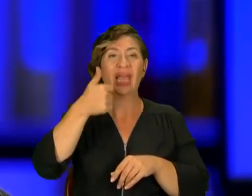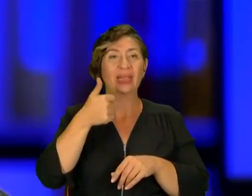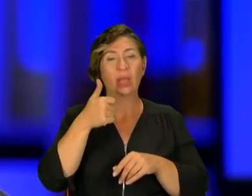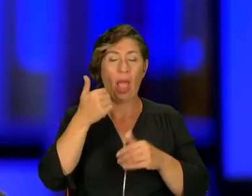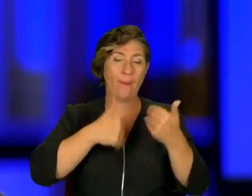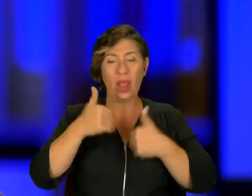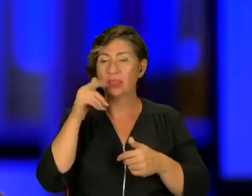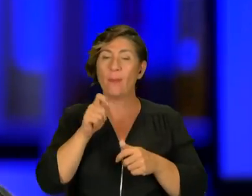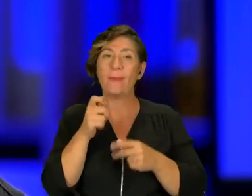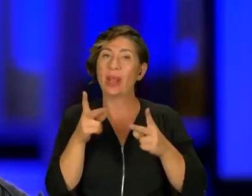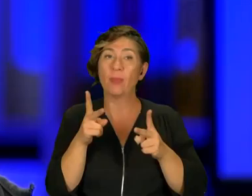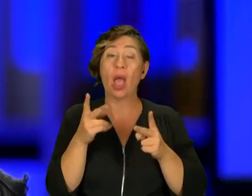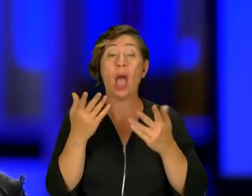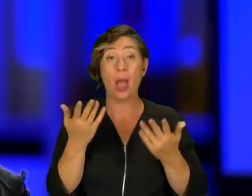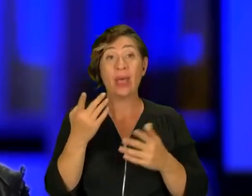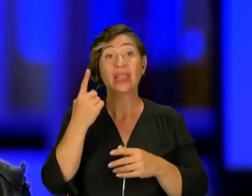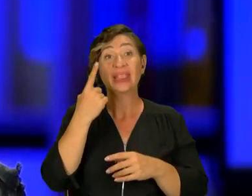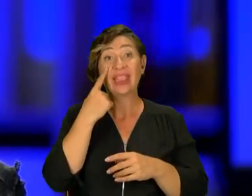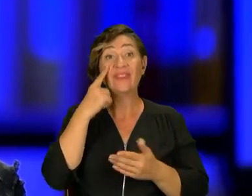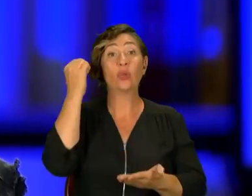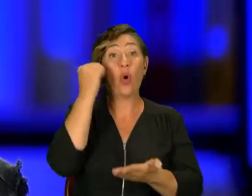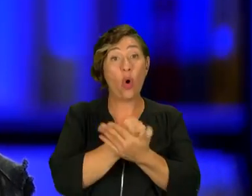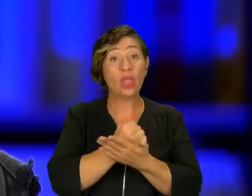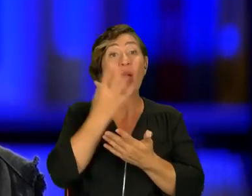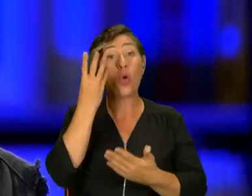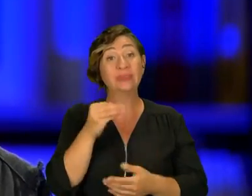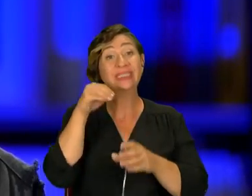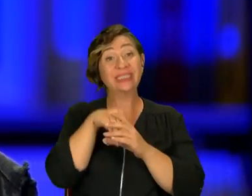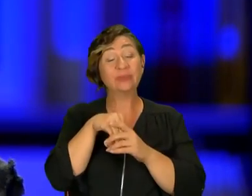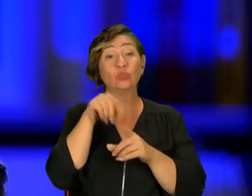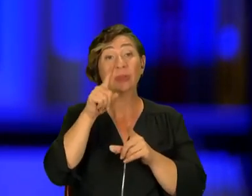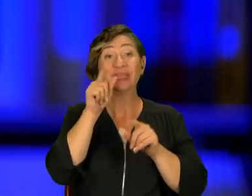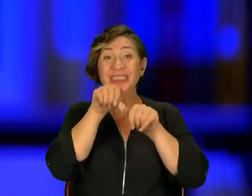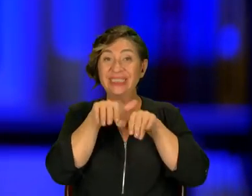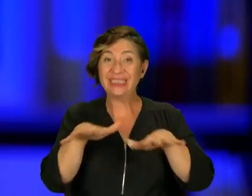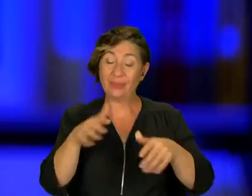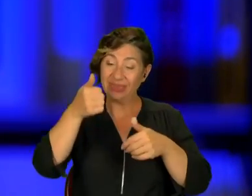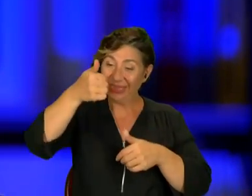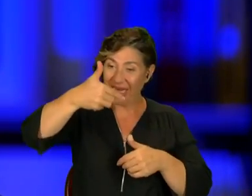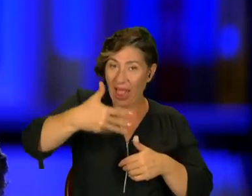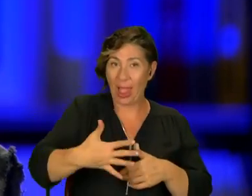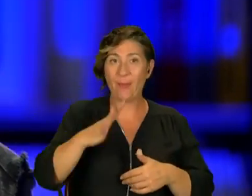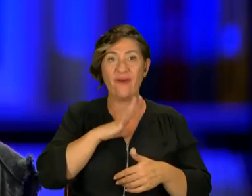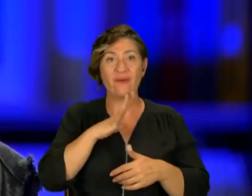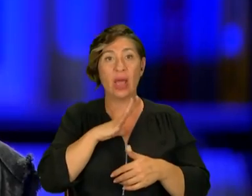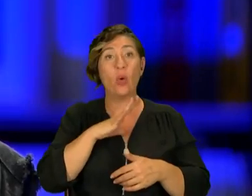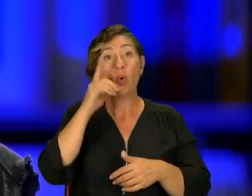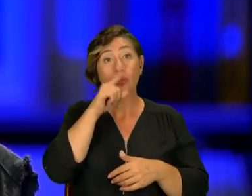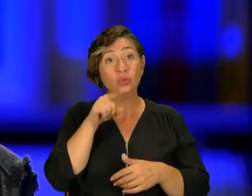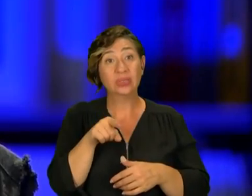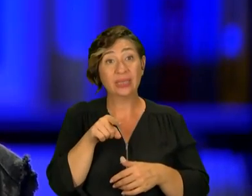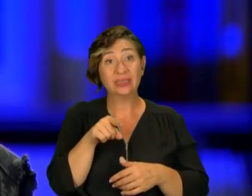bunun operasyonu geçirebilirim. Ama devlet onaylı olması için bunların bir sistematik bir durumu var. O yüzden